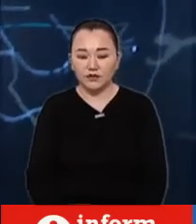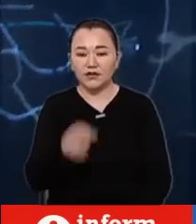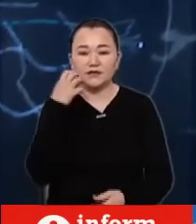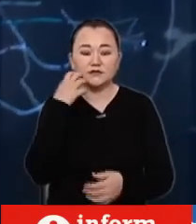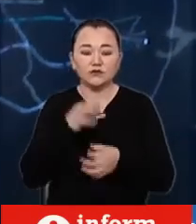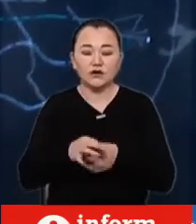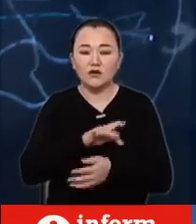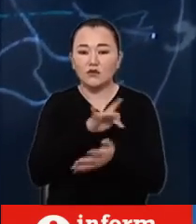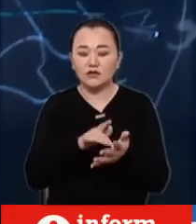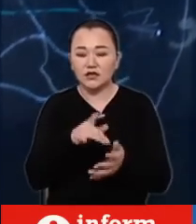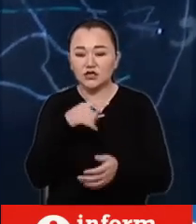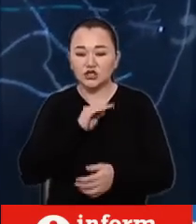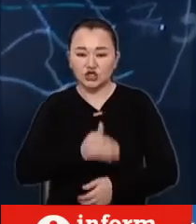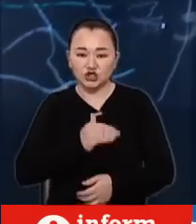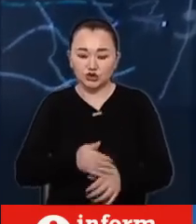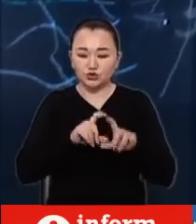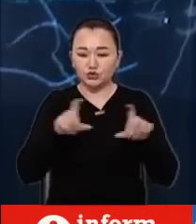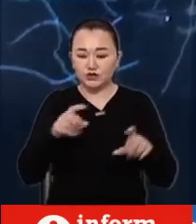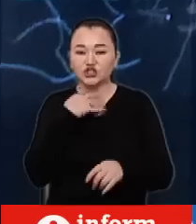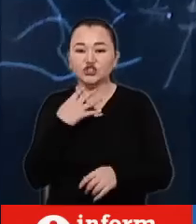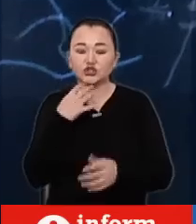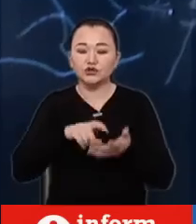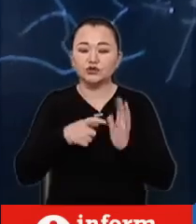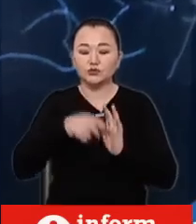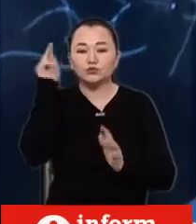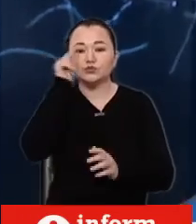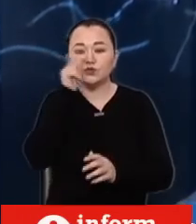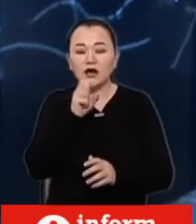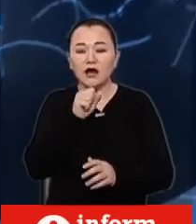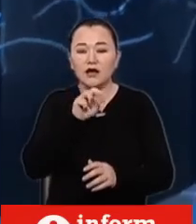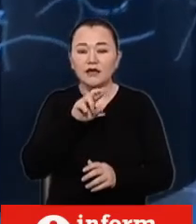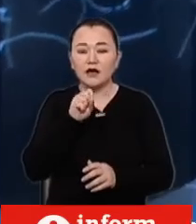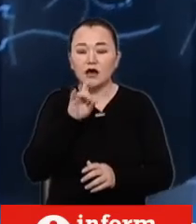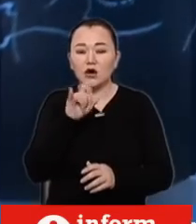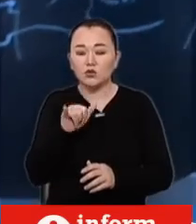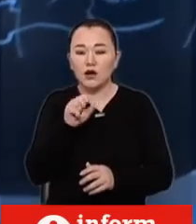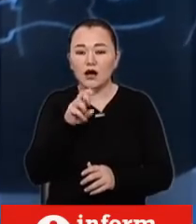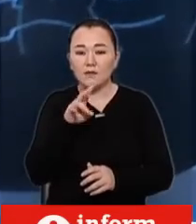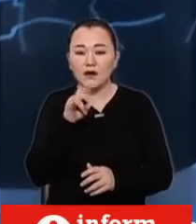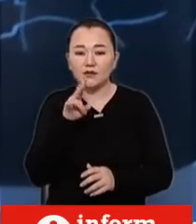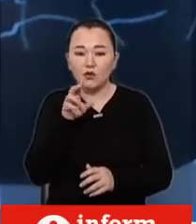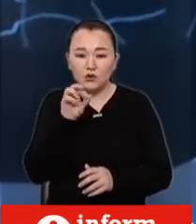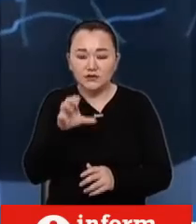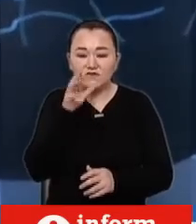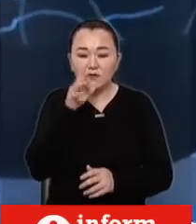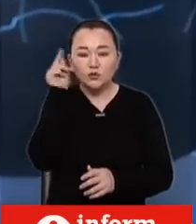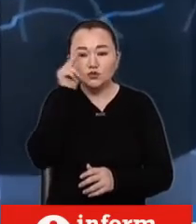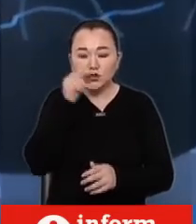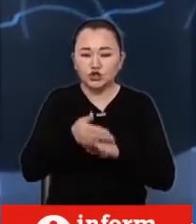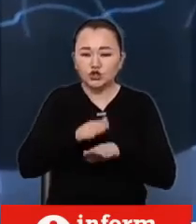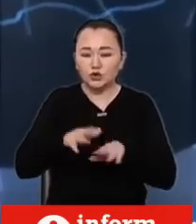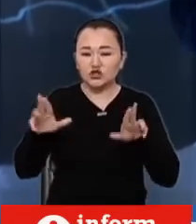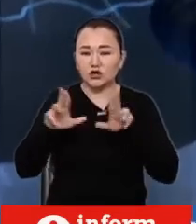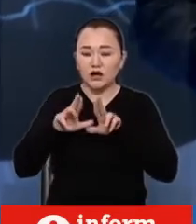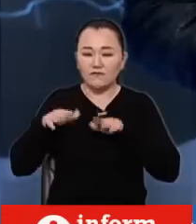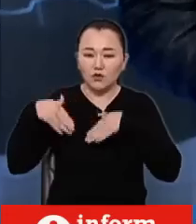Қызылорда қаласындағы жекеменшік мектептің 4-ші сыныбында оқитын Айару Аманқостың үстіне сабақ кезінде ауыр жиһаз құлап,